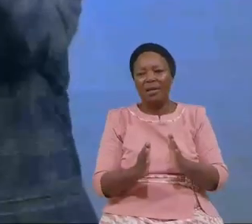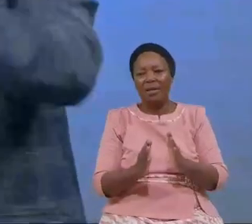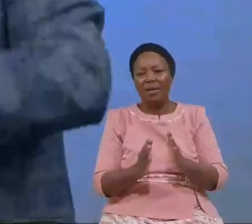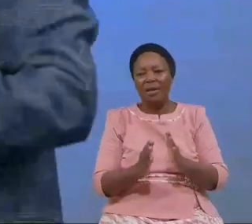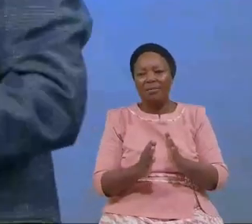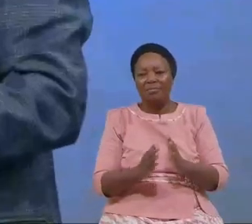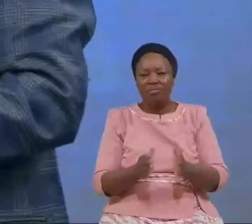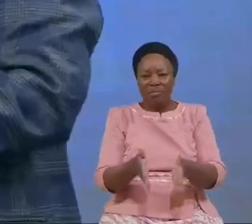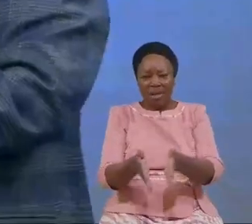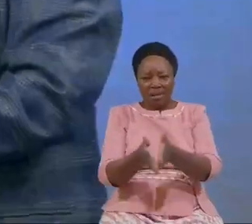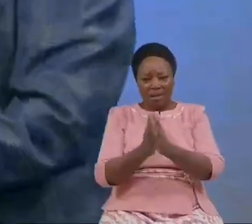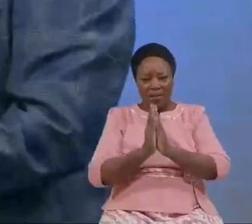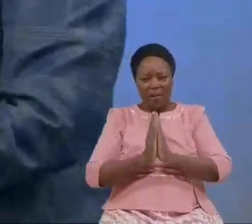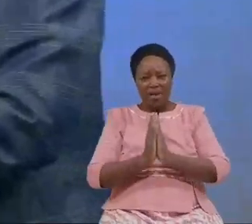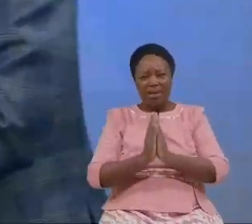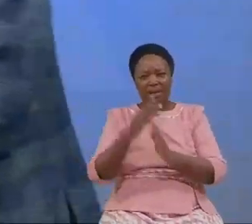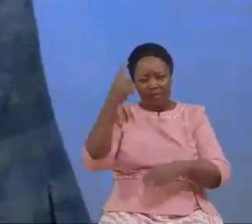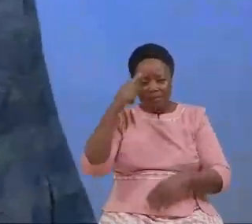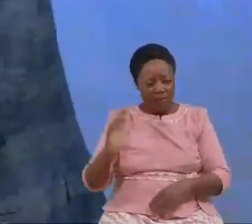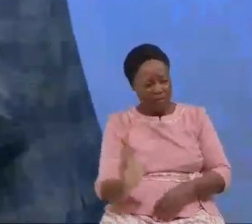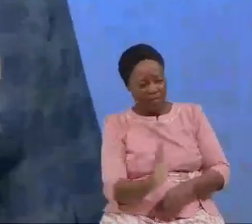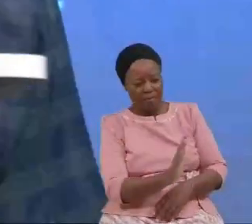pour eux